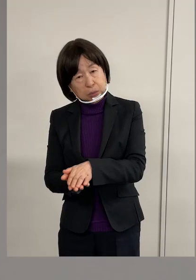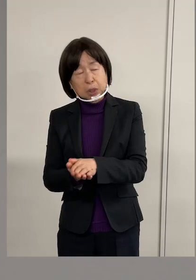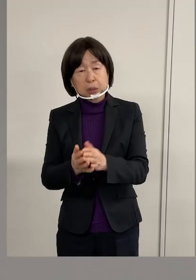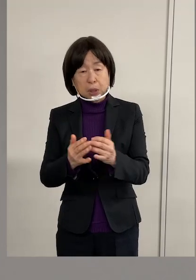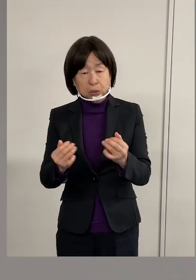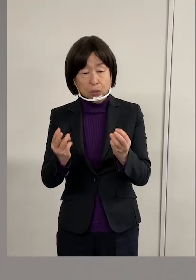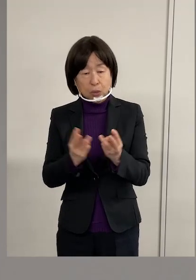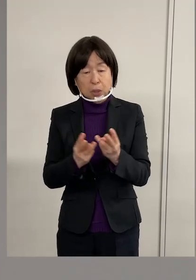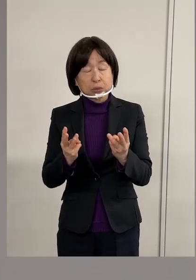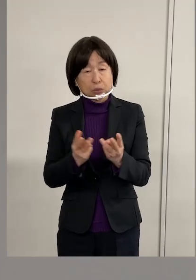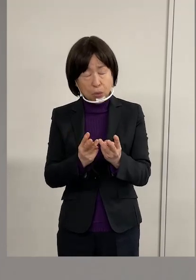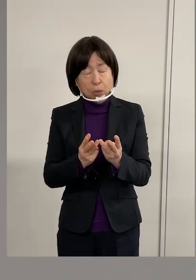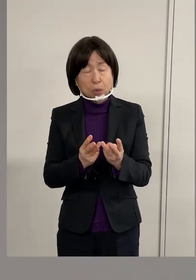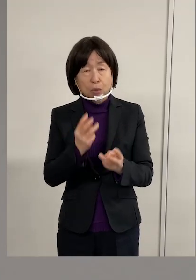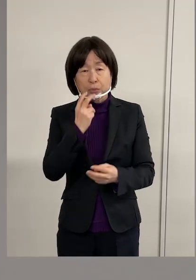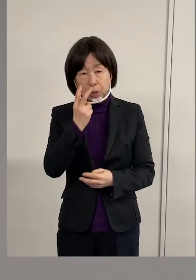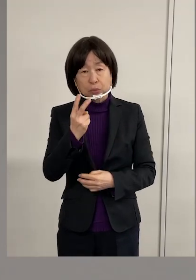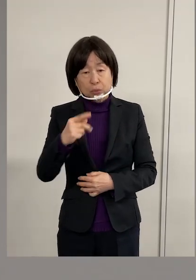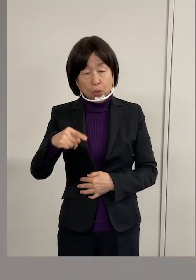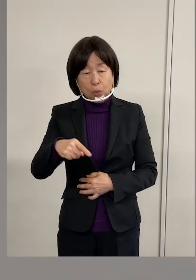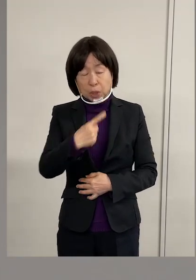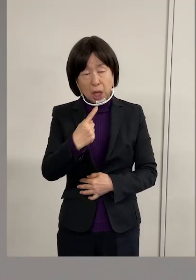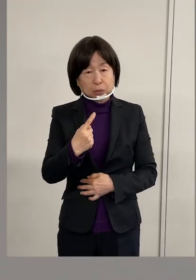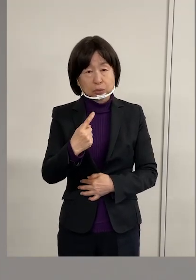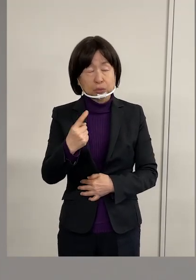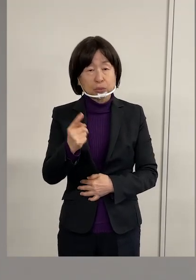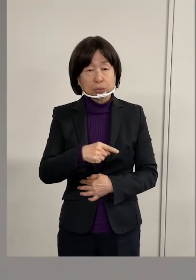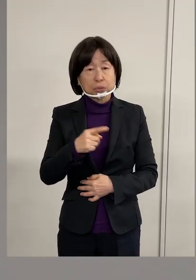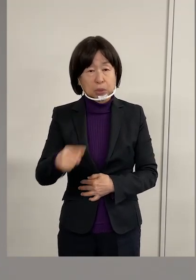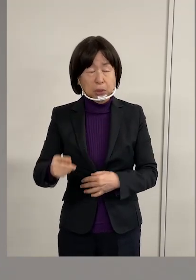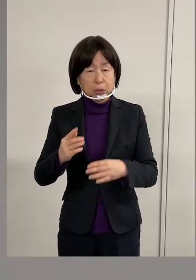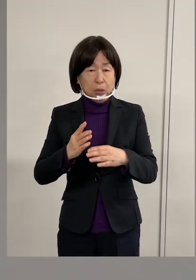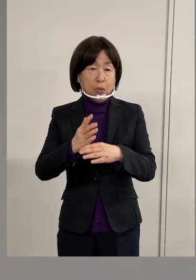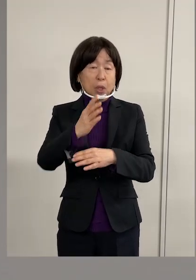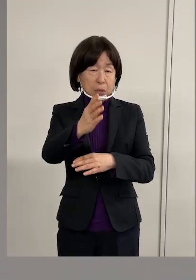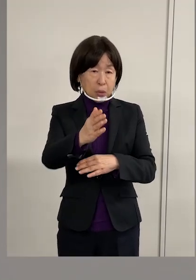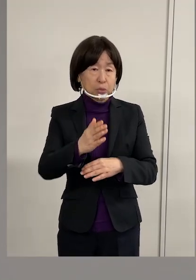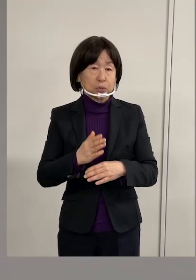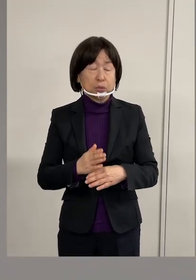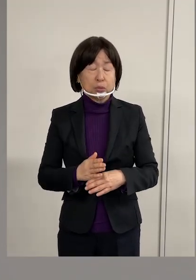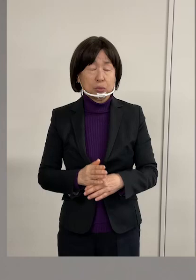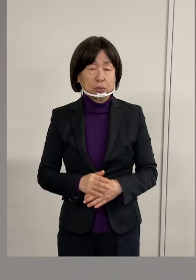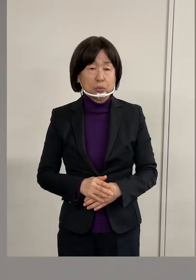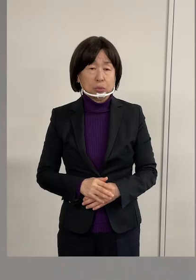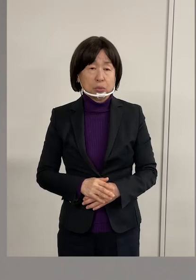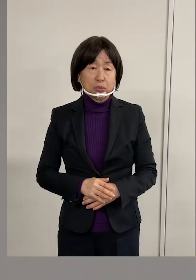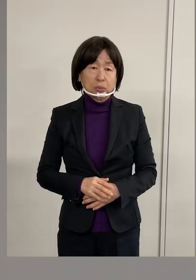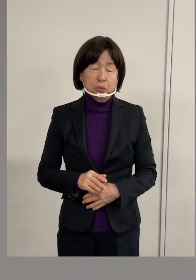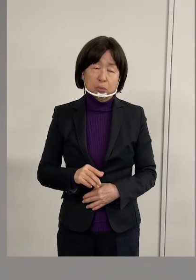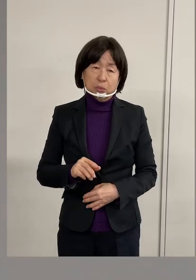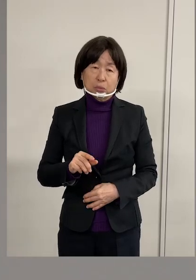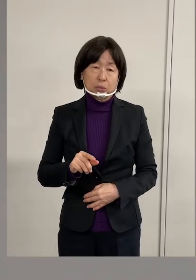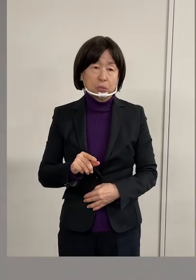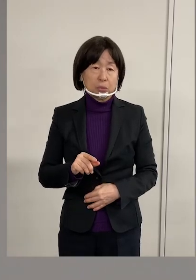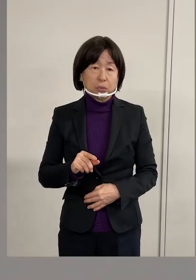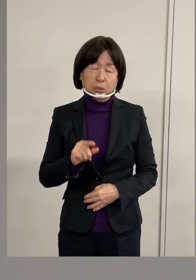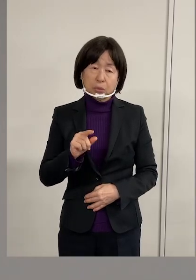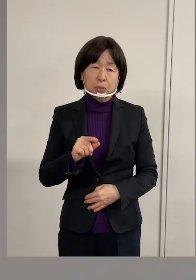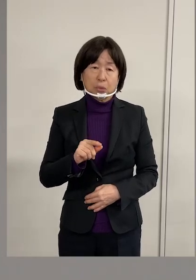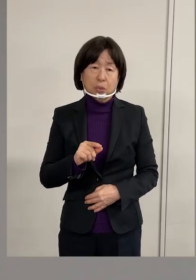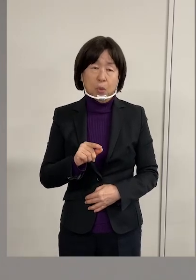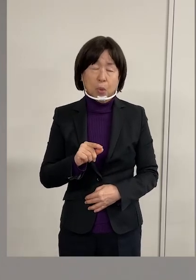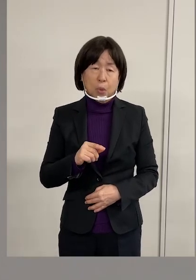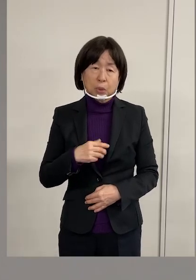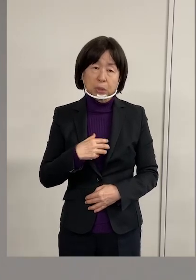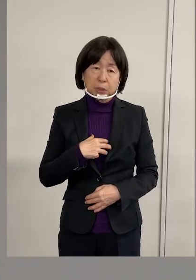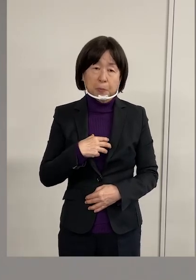てるんで、まだ1月のこの25の段階でも100人超えてるんでですね、ちょっと、高齢化率が